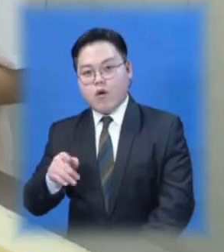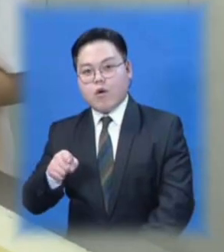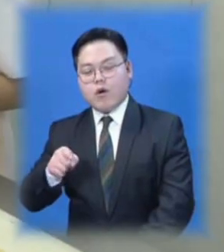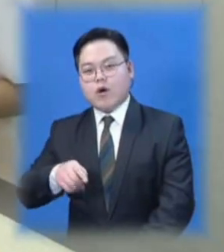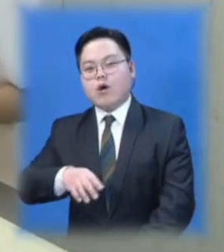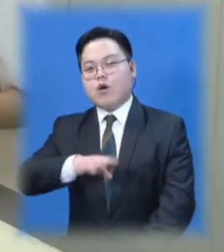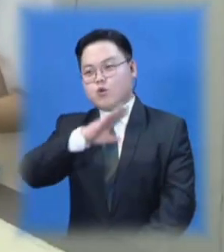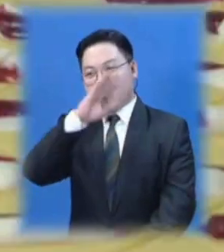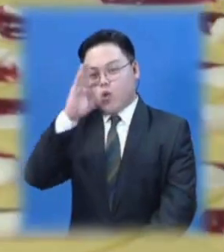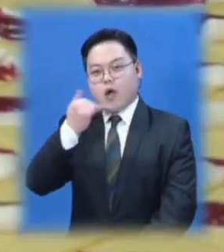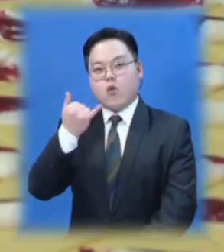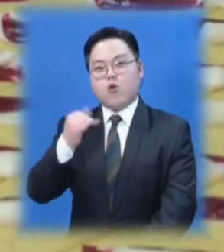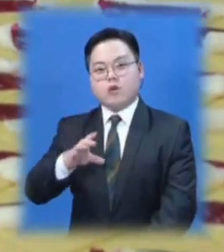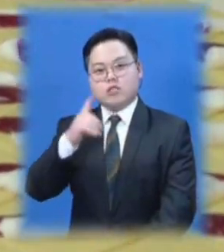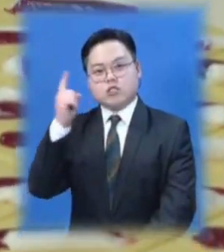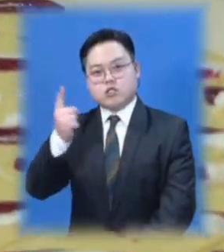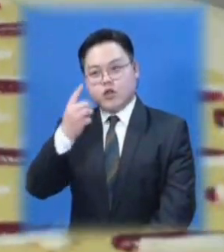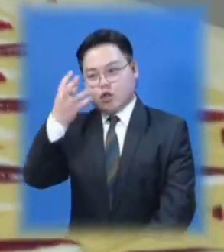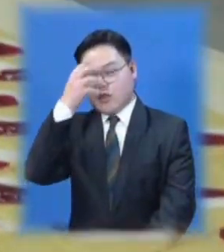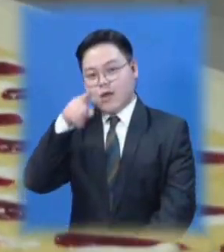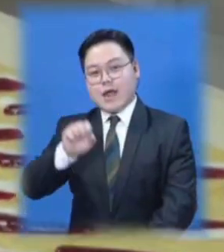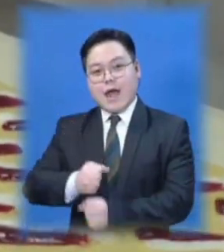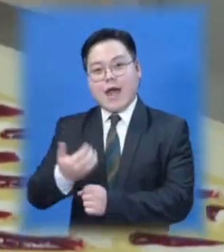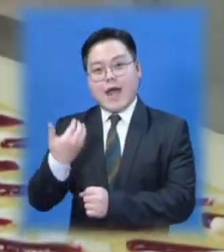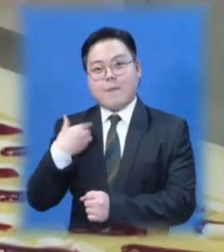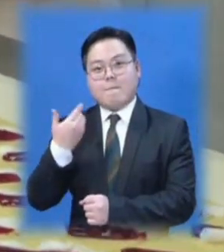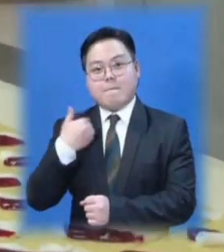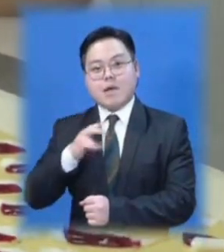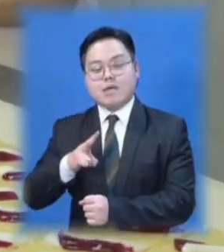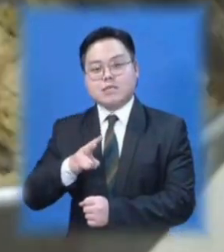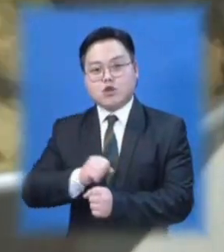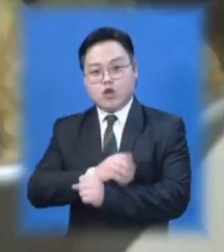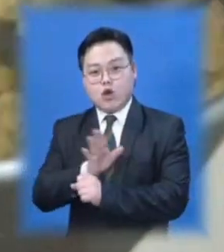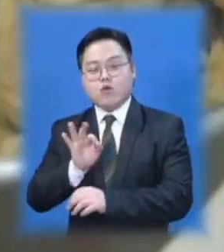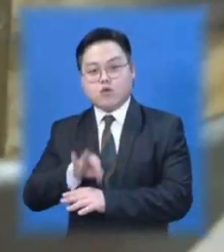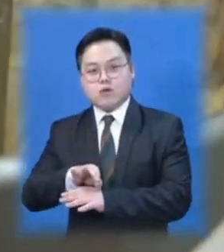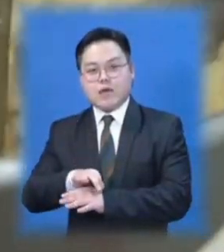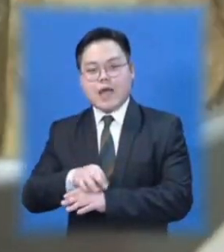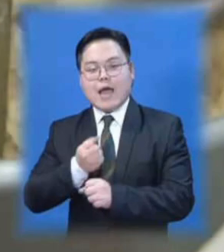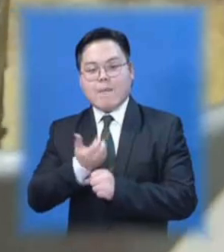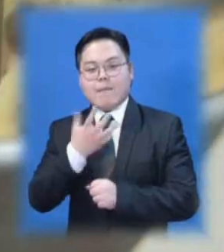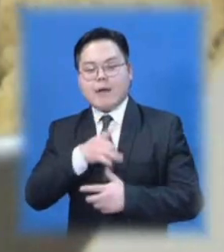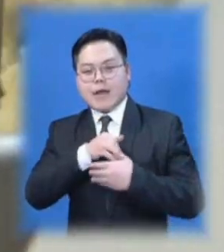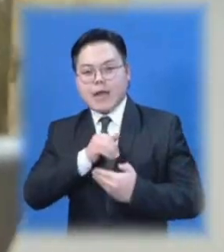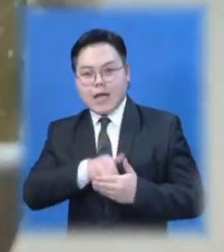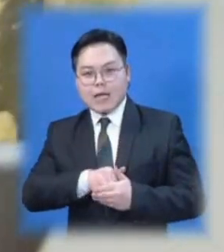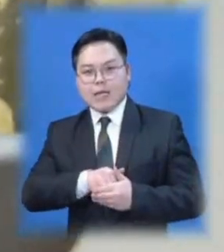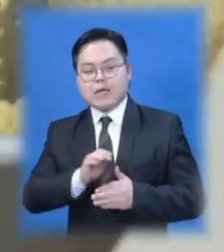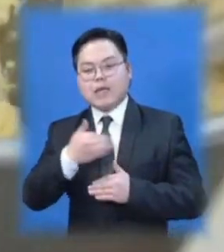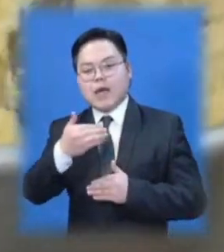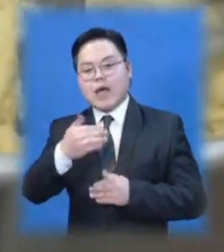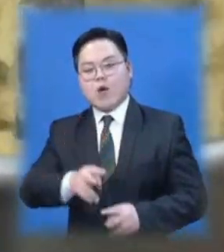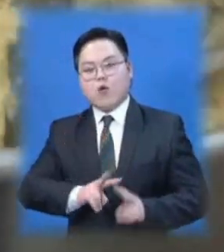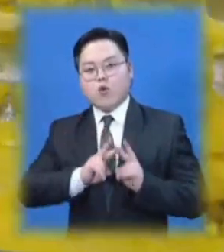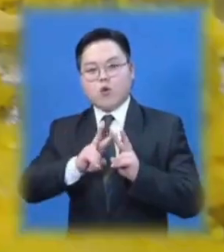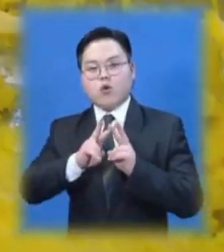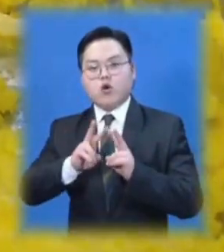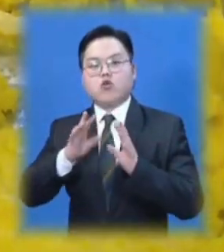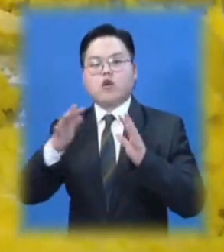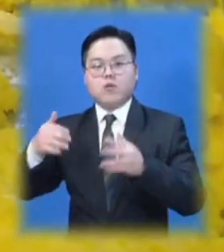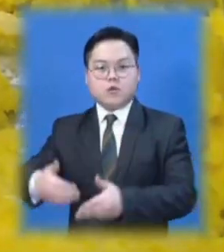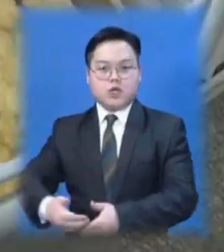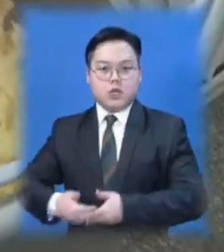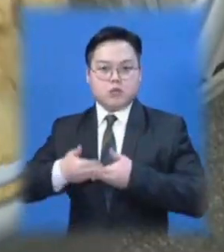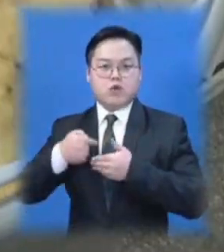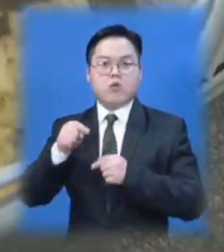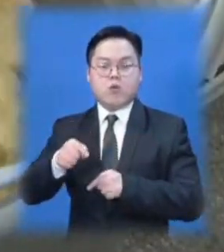дулаан улс төрийн төлбөрийг бүр хариуцж байсан ажлын байрыг хадгалах, үйл ажиллагаагаа хэрхэн явуулахд томоохон дэмжлэг